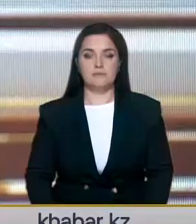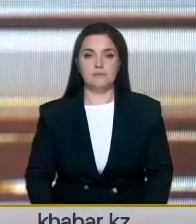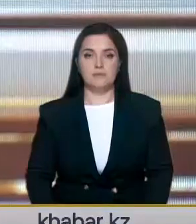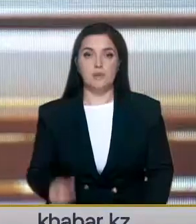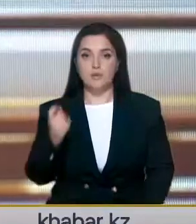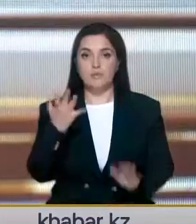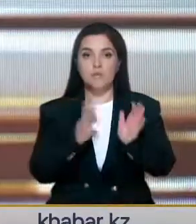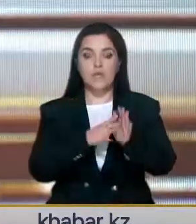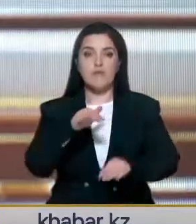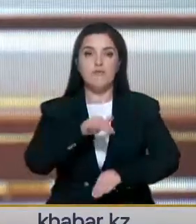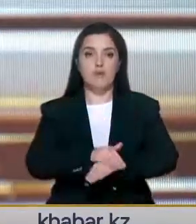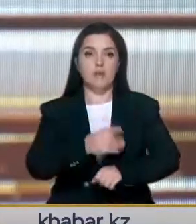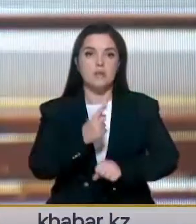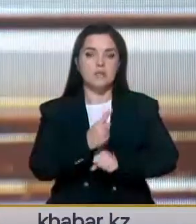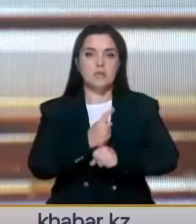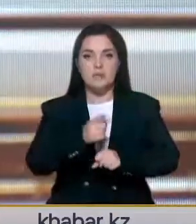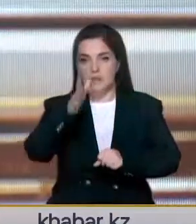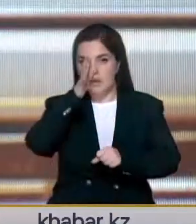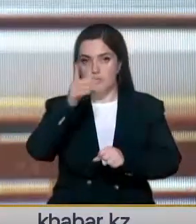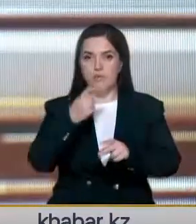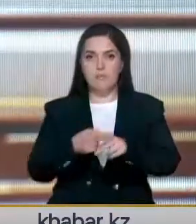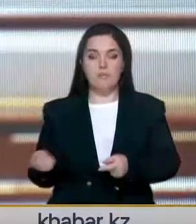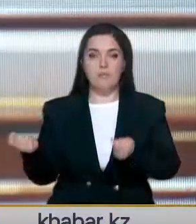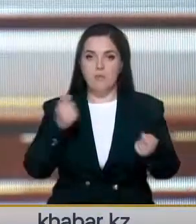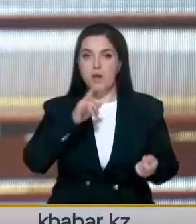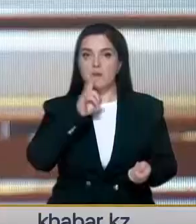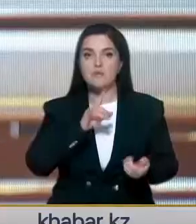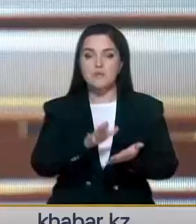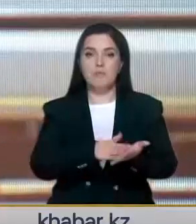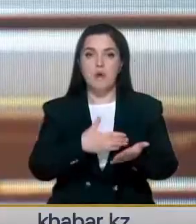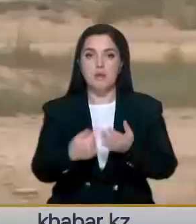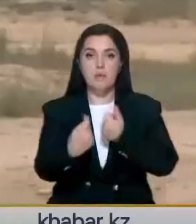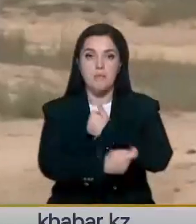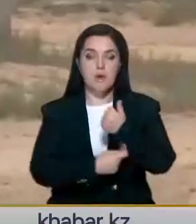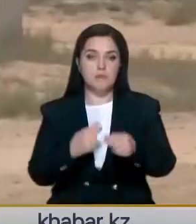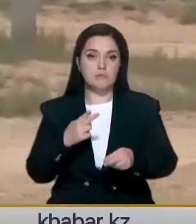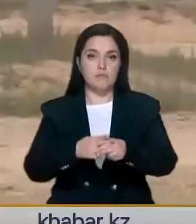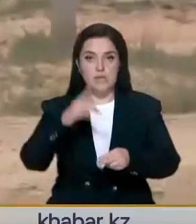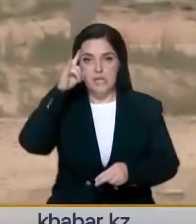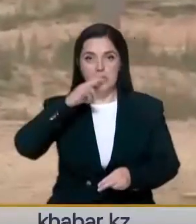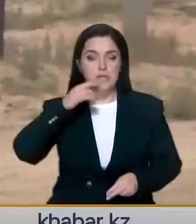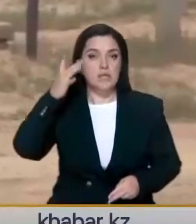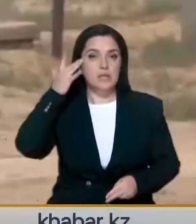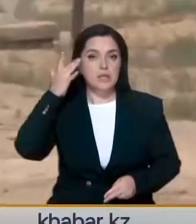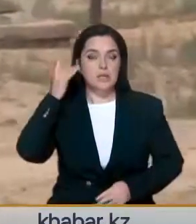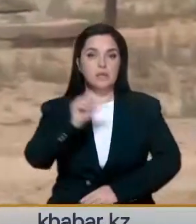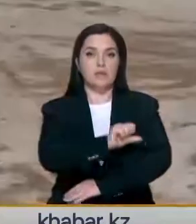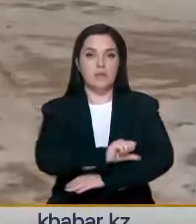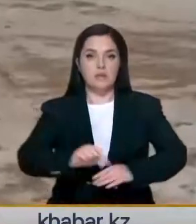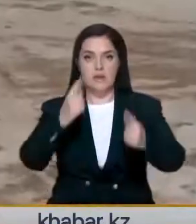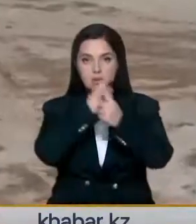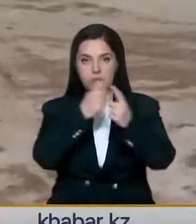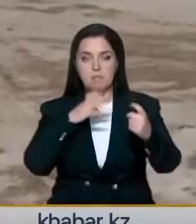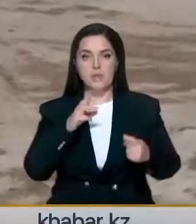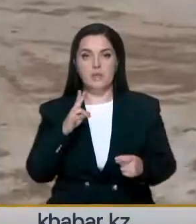Продолжаем. 159 фактов незаконного перемещения горюче-смазочных материалов пресечено в этом месяце на казахстанско-кыргызской границе, сообщает пресс-служба